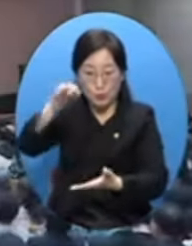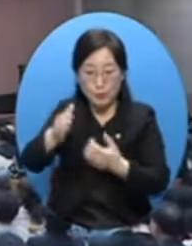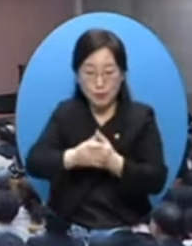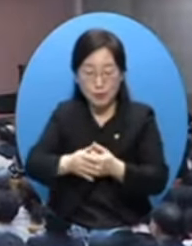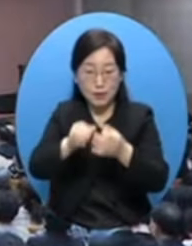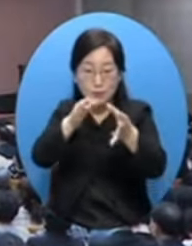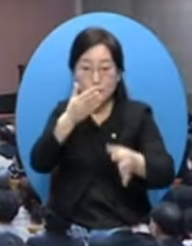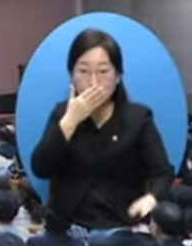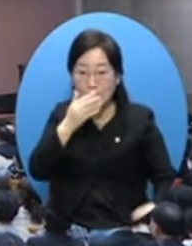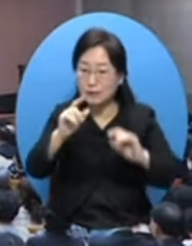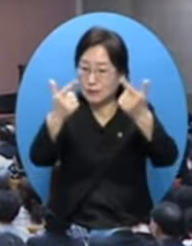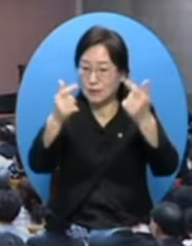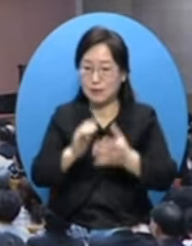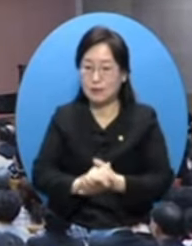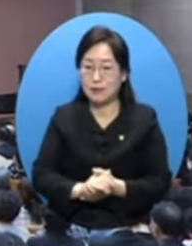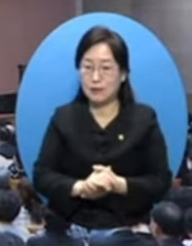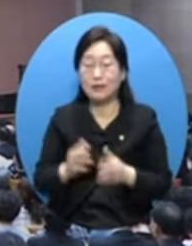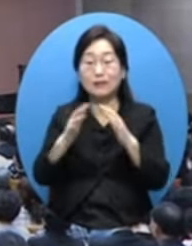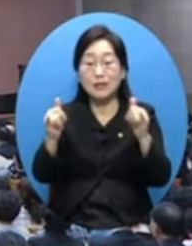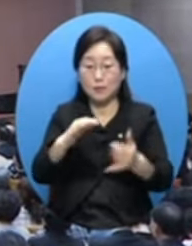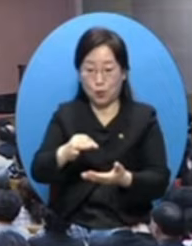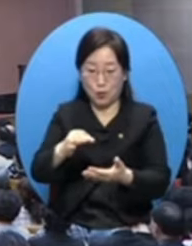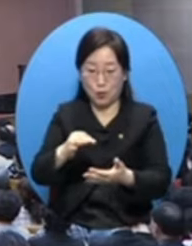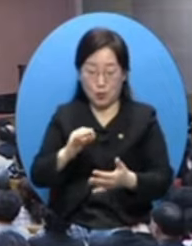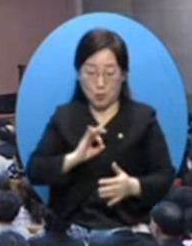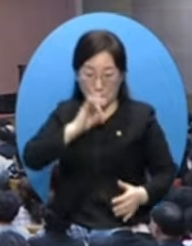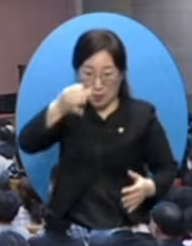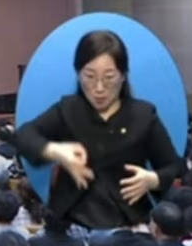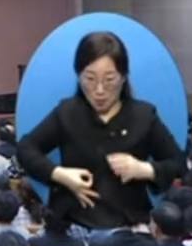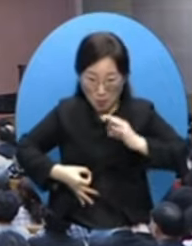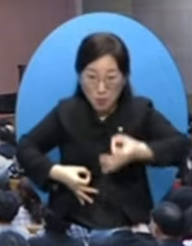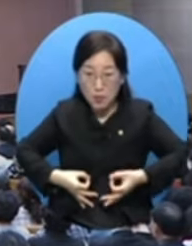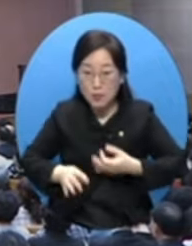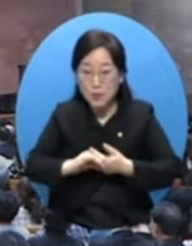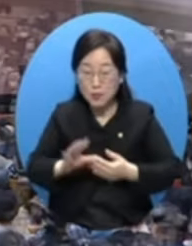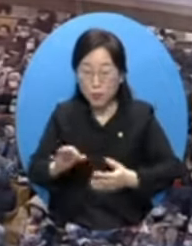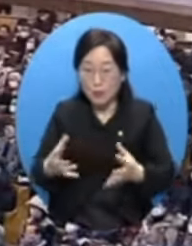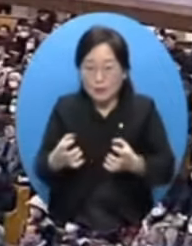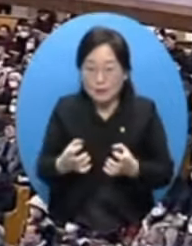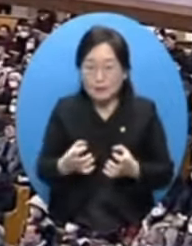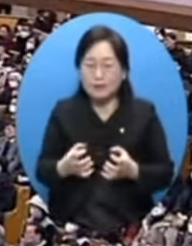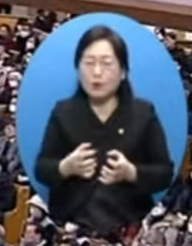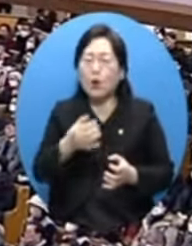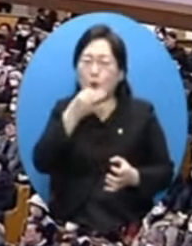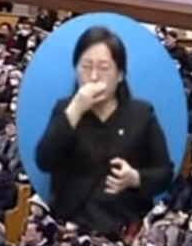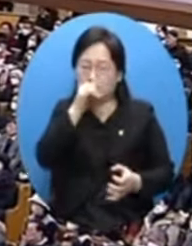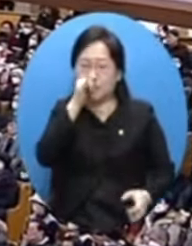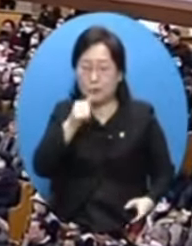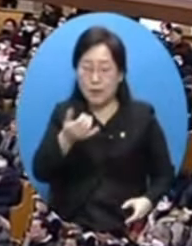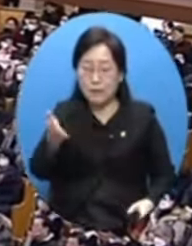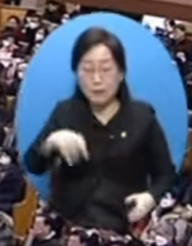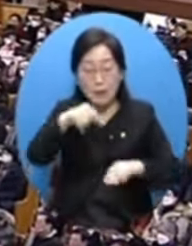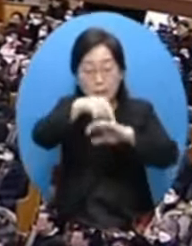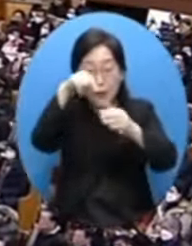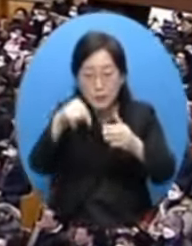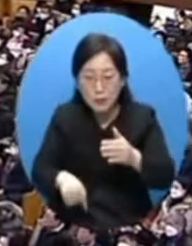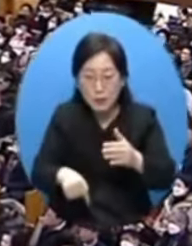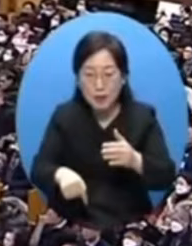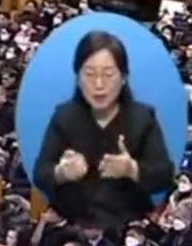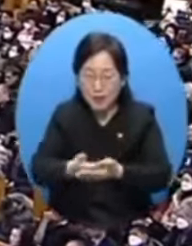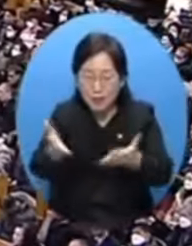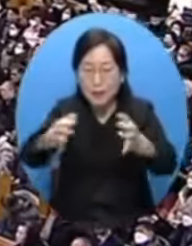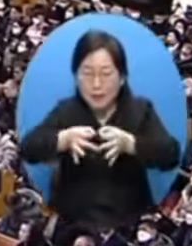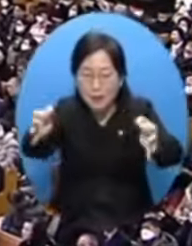것이 아닙니다 사람이 돈이 많으면 더 켜주고 싶은 욕심이 있는데 그 마음속에 베풀고자 하는 마음